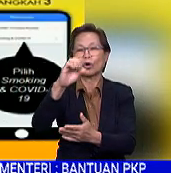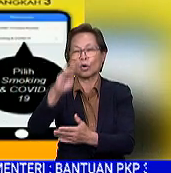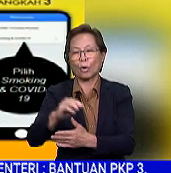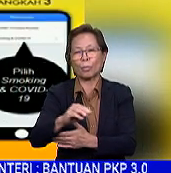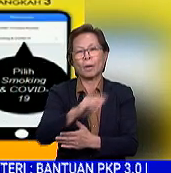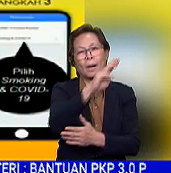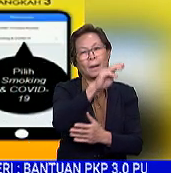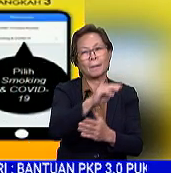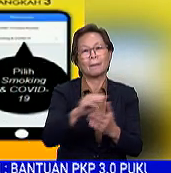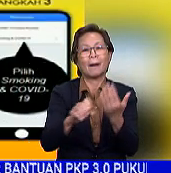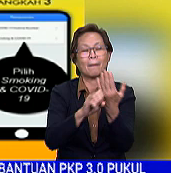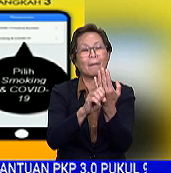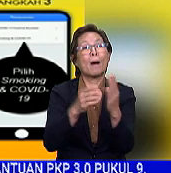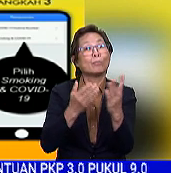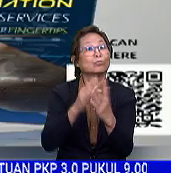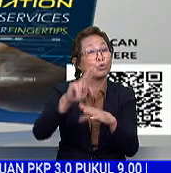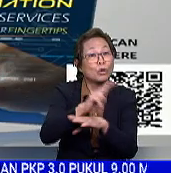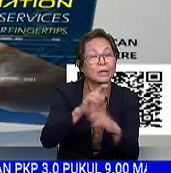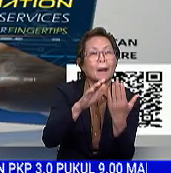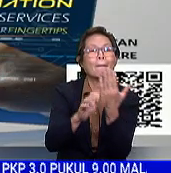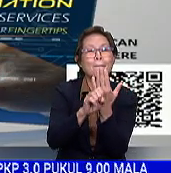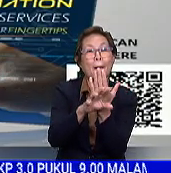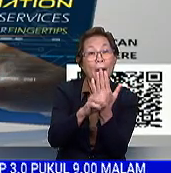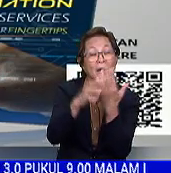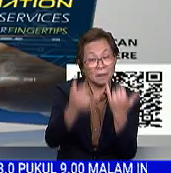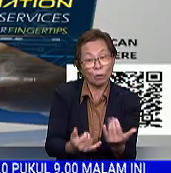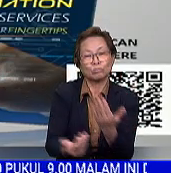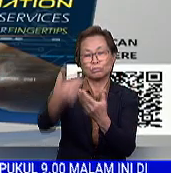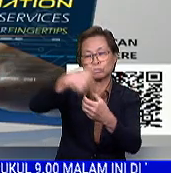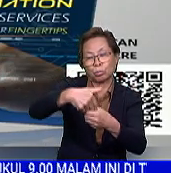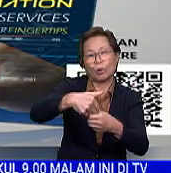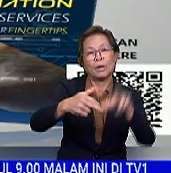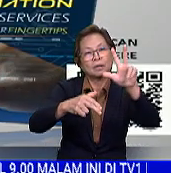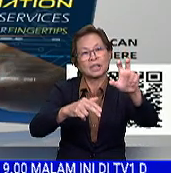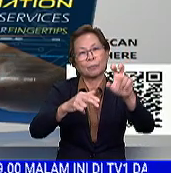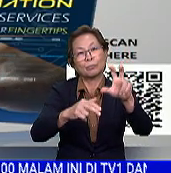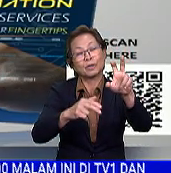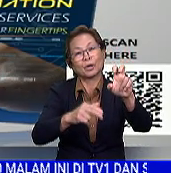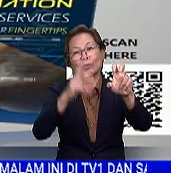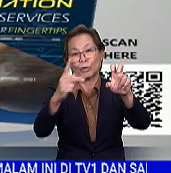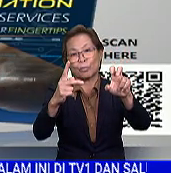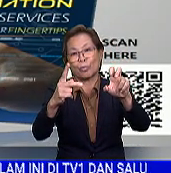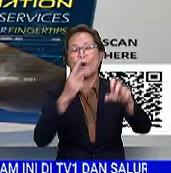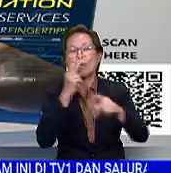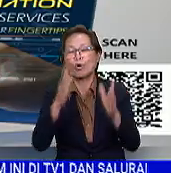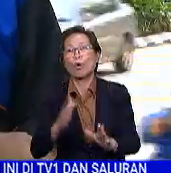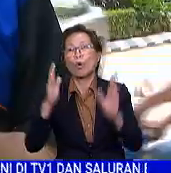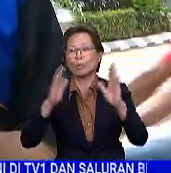aplikasi My Sejahtera. Setakat ini, ia telah disertai hampir 30,000 perokok seluruh negara.